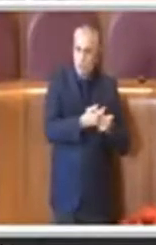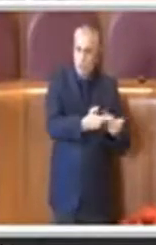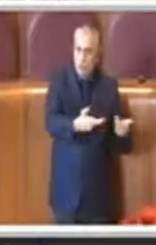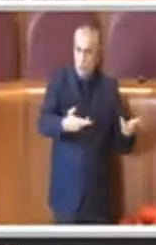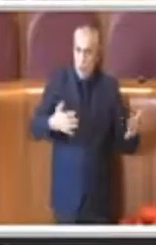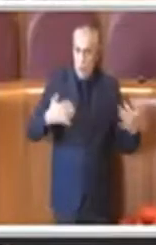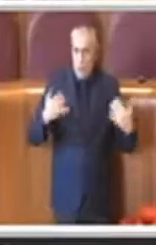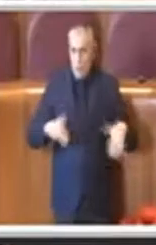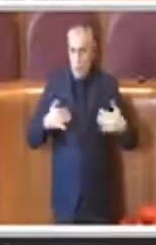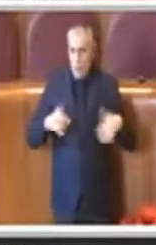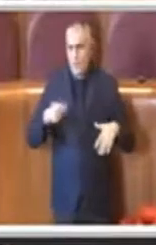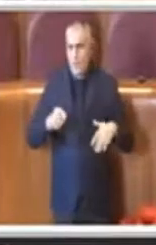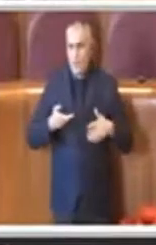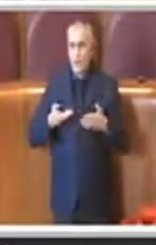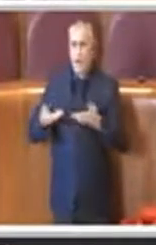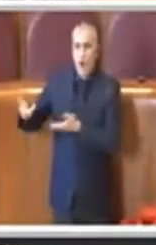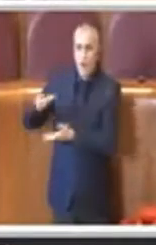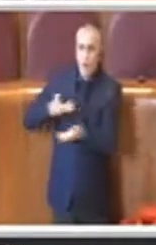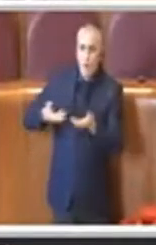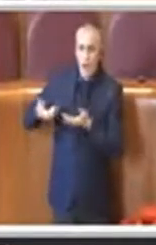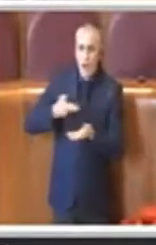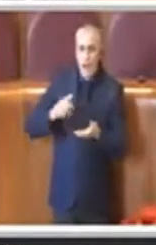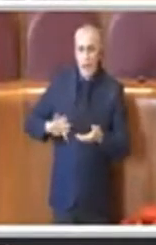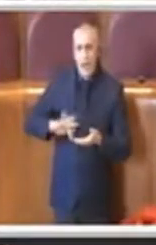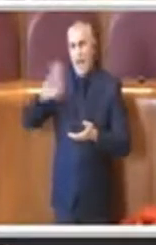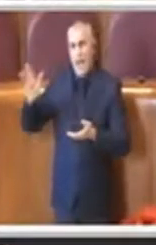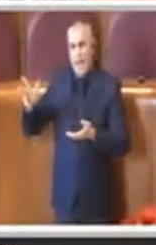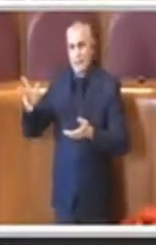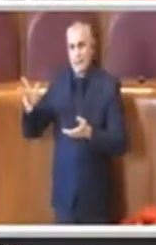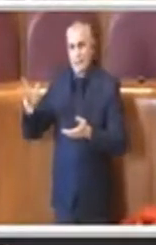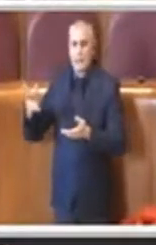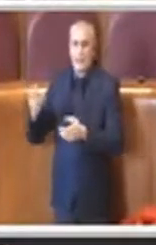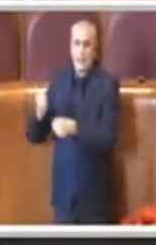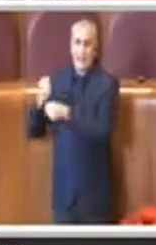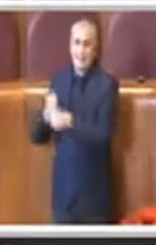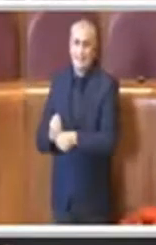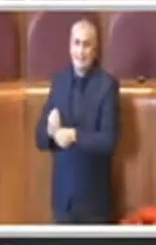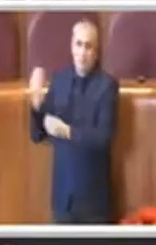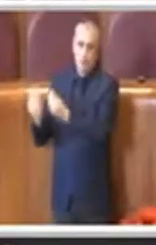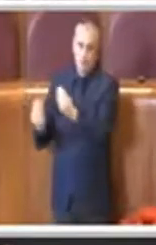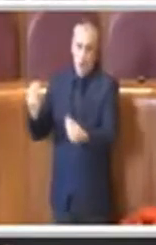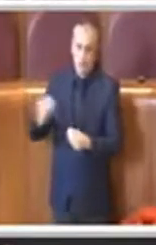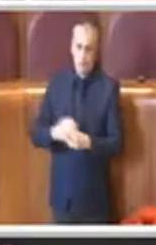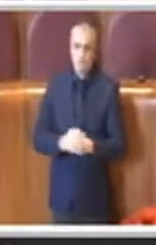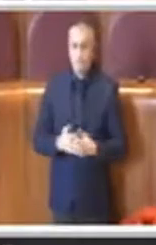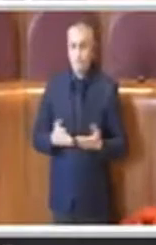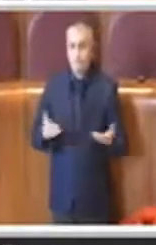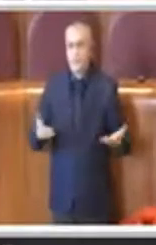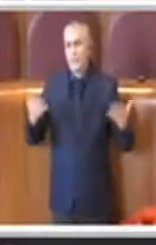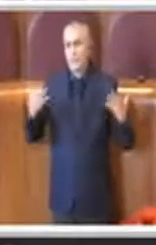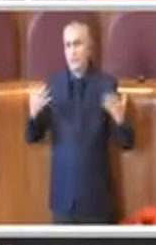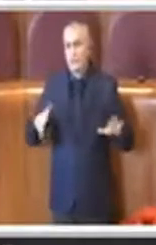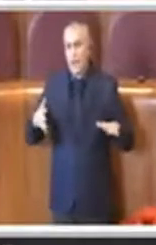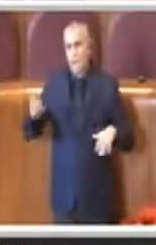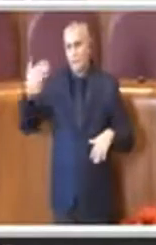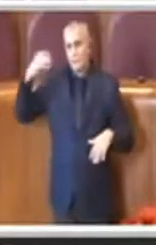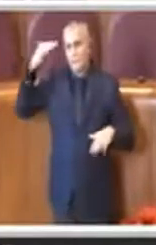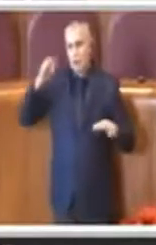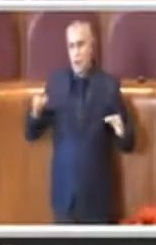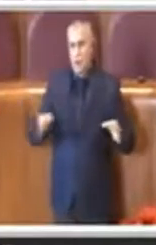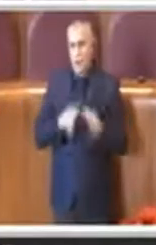in collaborazioni con altri livelli, istituzionali. Come abbiamo detto anche nelle altre